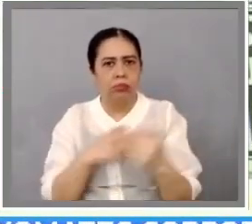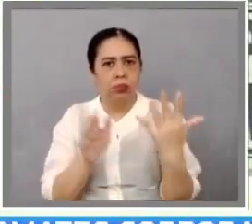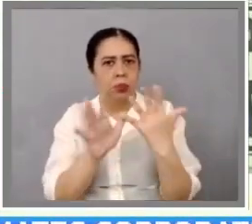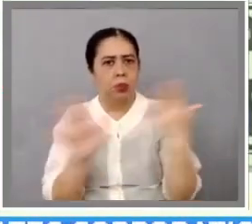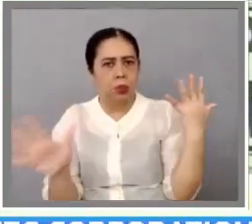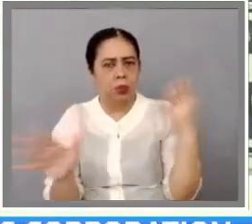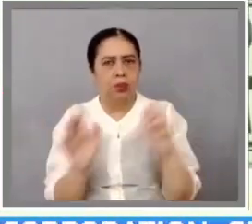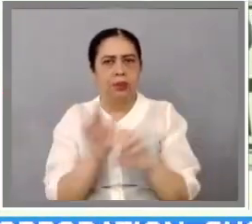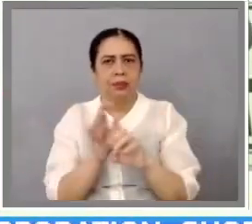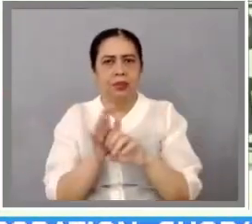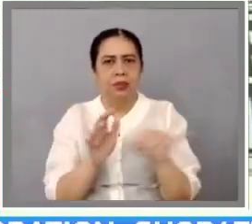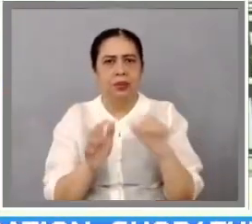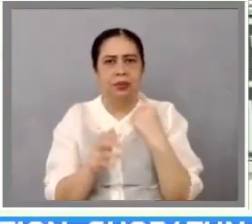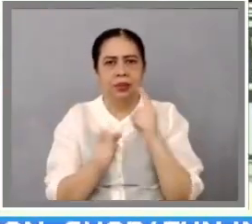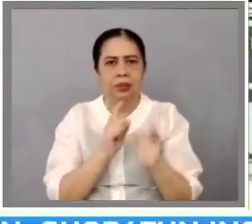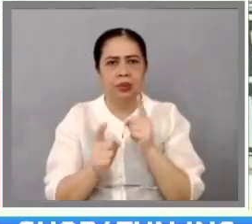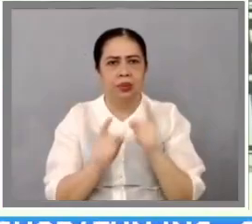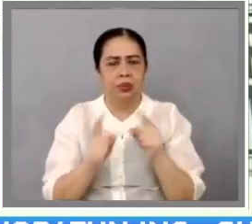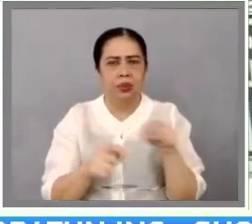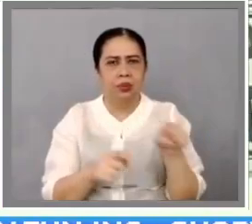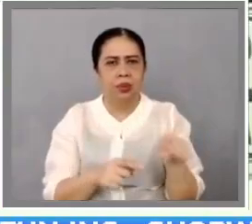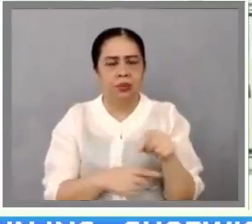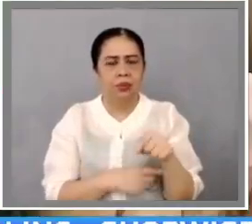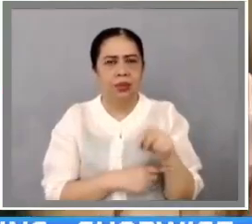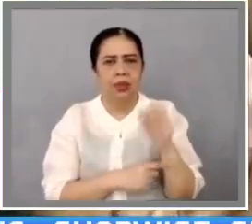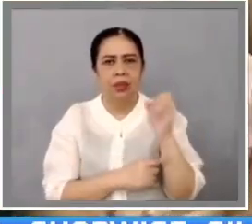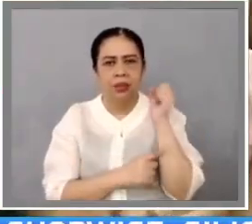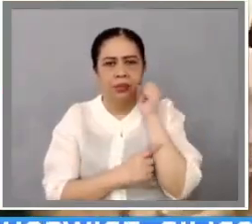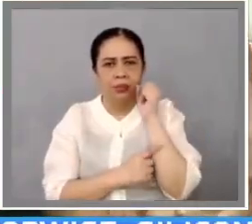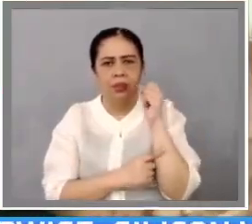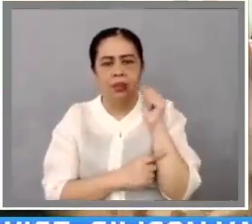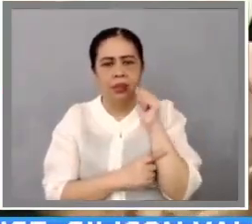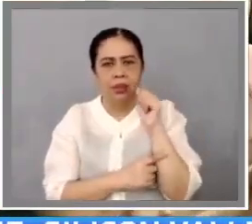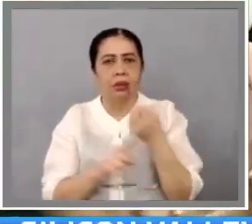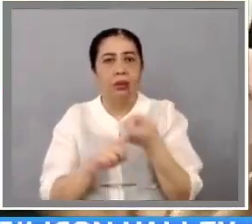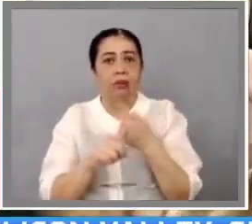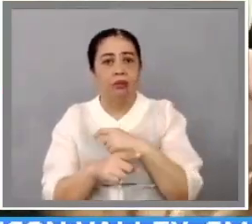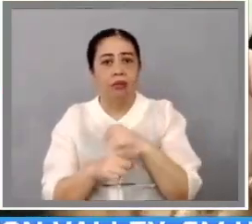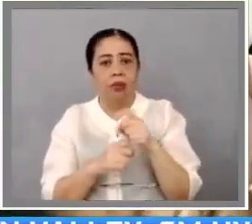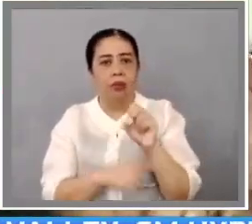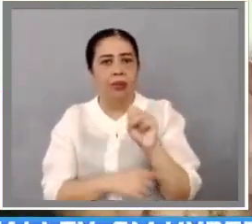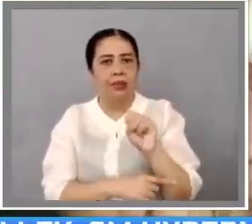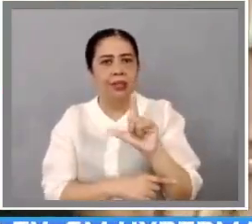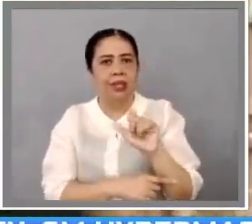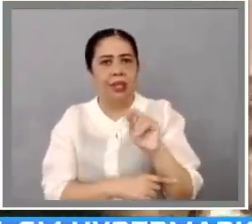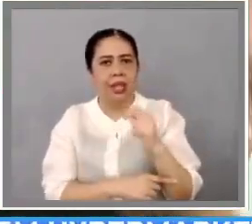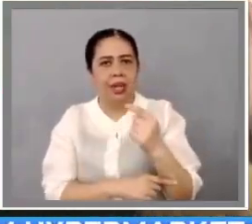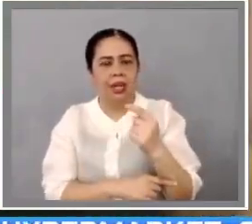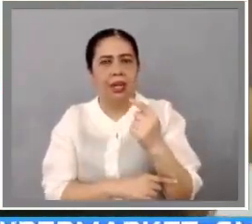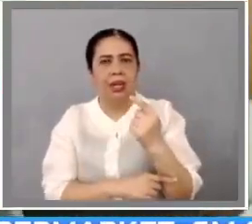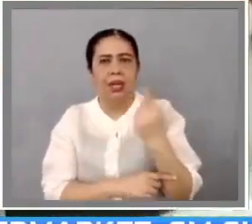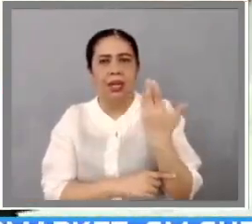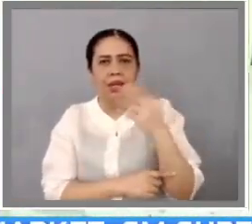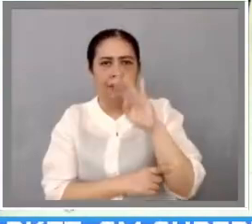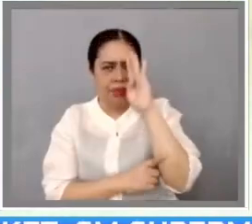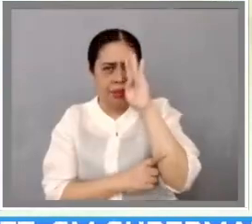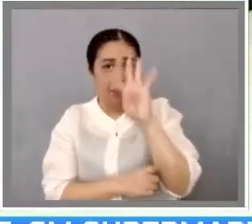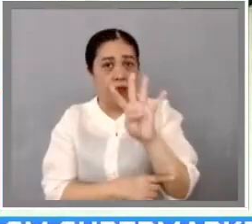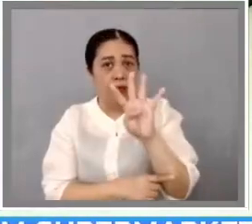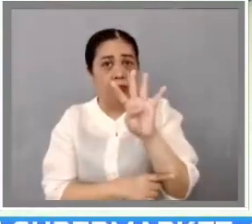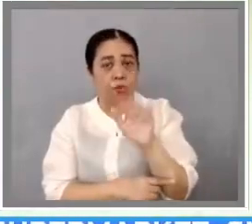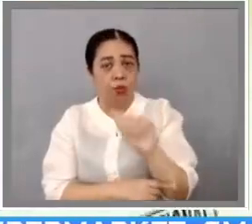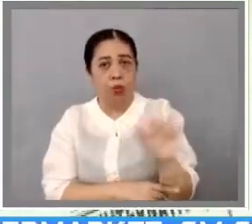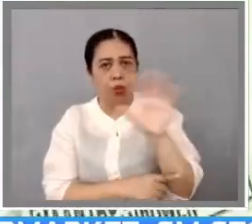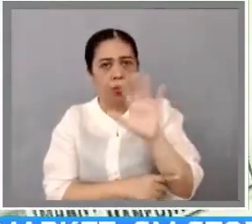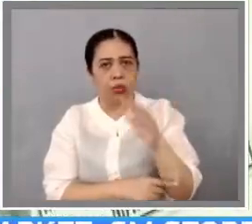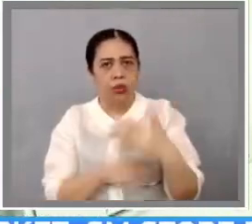isang nakausap namin, ano, si Simuena ng Austria na galing pa ng Silang Cavite. So 4 a.m. pa lang ay bumabiyahe na sila